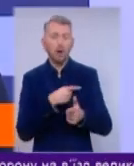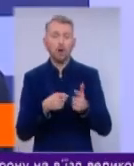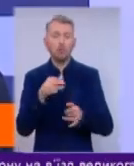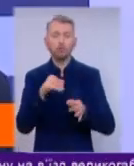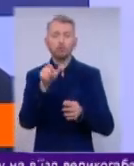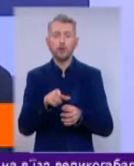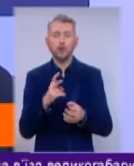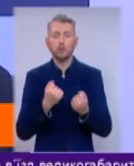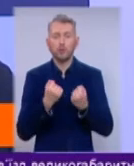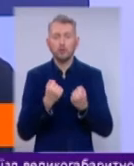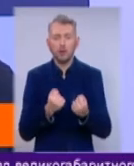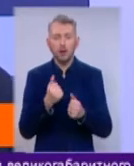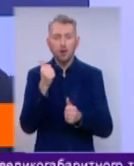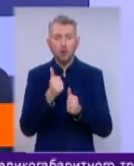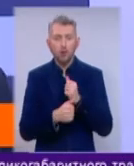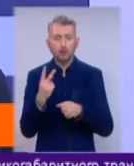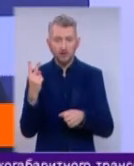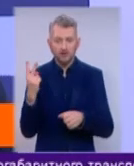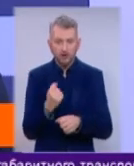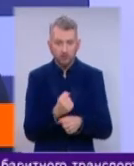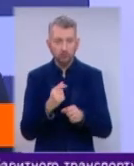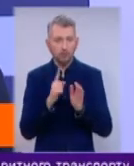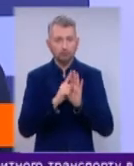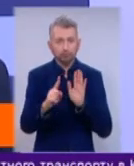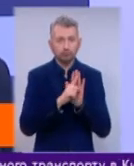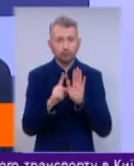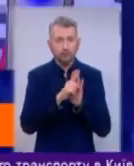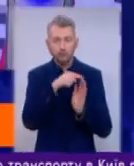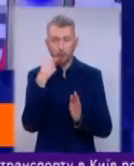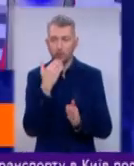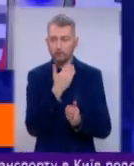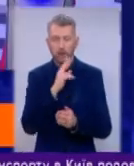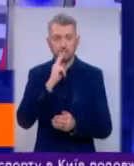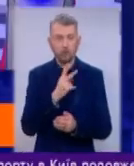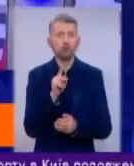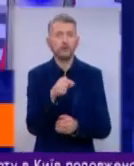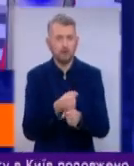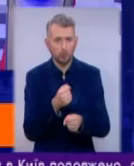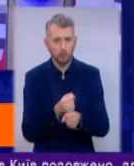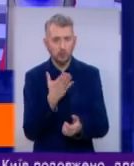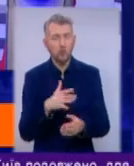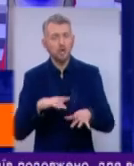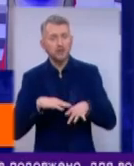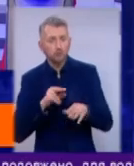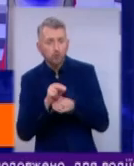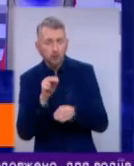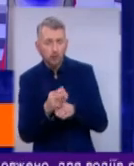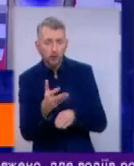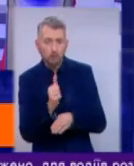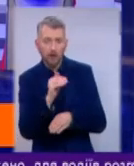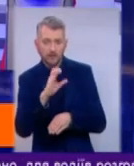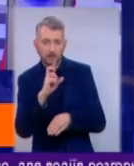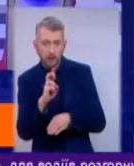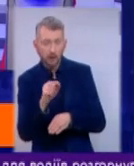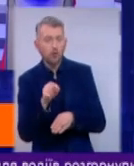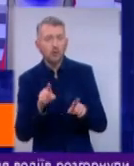який їздить кожні два тижні в Росію, от останні два роки, що він там робить, може він там інструкції отримує в ФСБ, не ясно. Ну, його, напевно, навіть